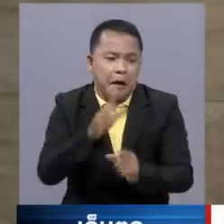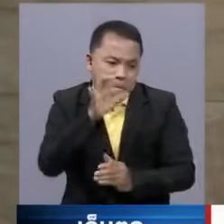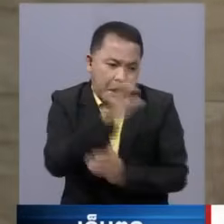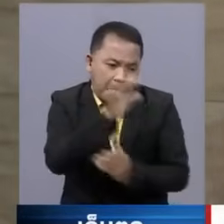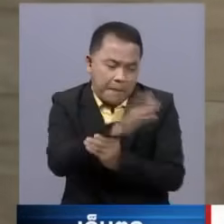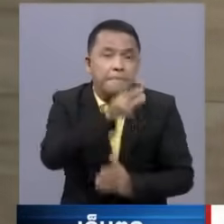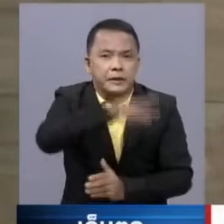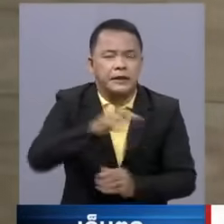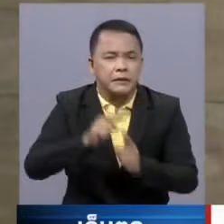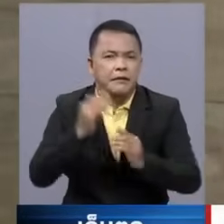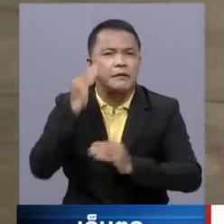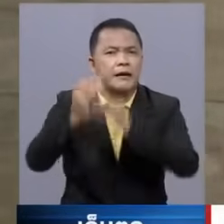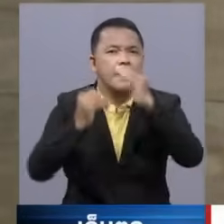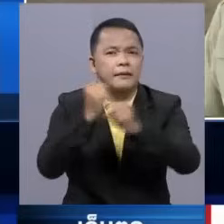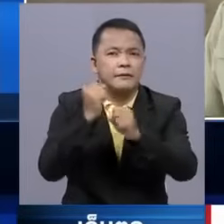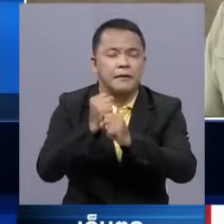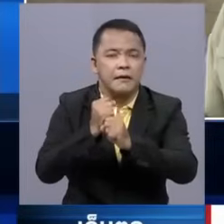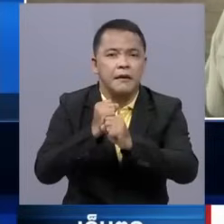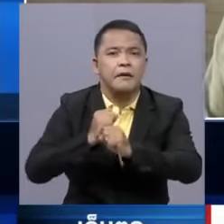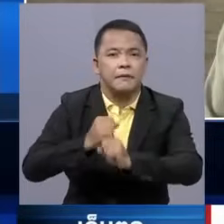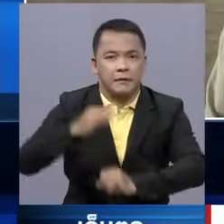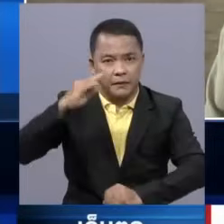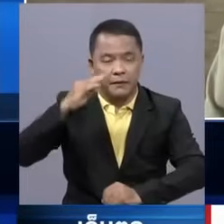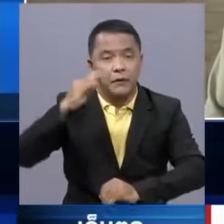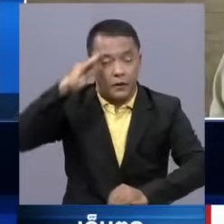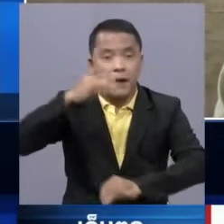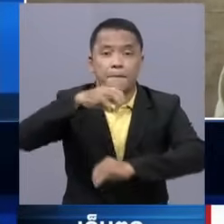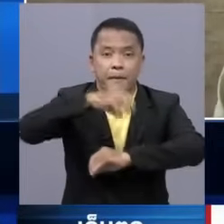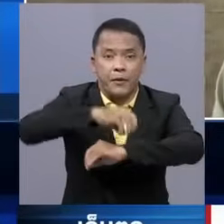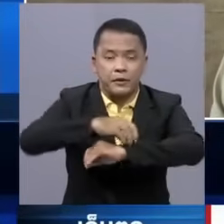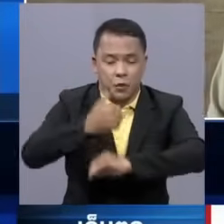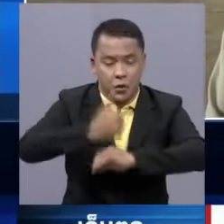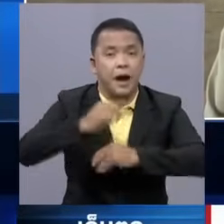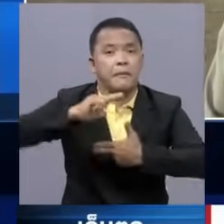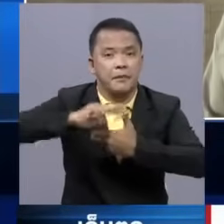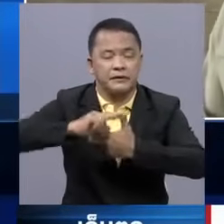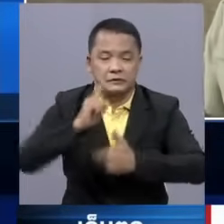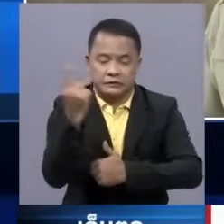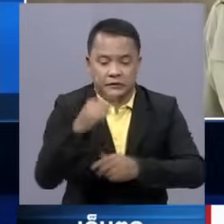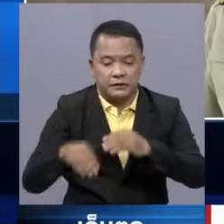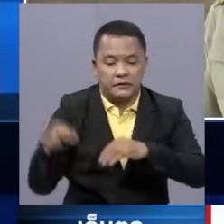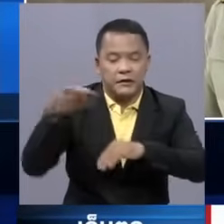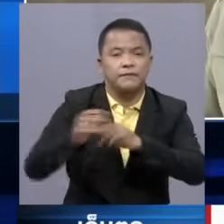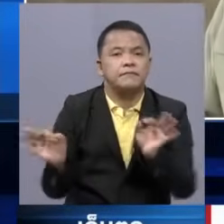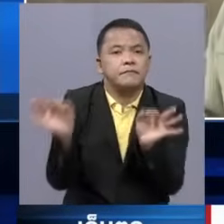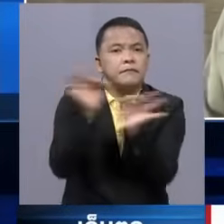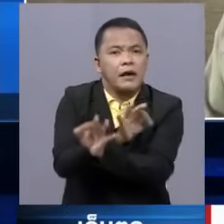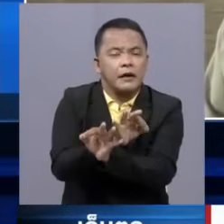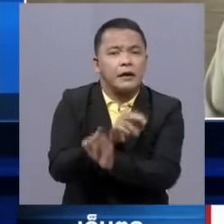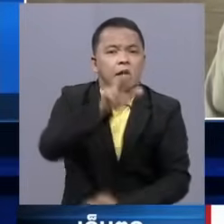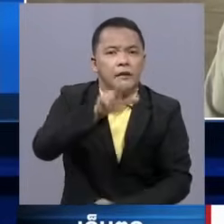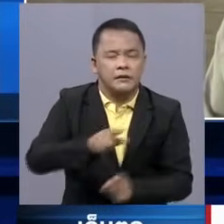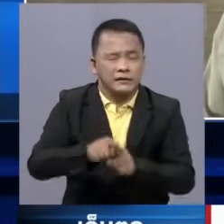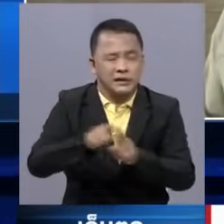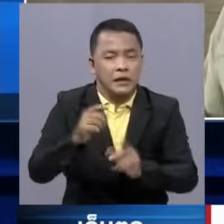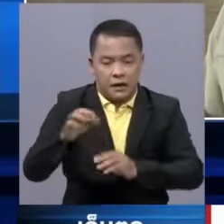ให้เพื่อไทยต้องเดินหน้าพลเอกประวิตรวงษ์สุวรรณหัวหน้าพลังประชารัฐอย่างเดียวที่จะมาแทนพรรคก้าวไกลผมบอกว่า